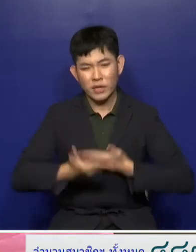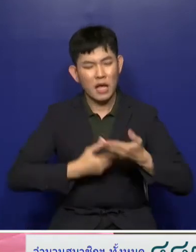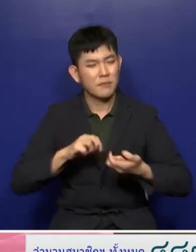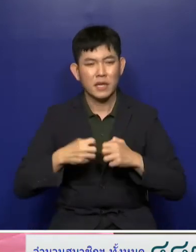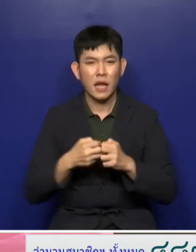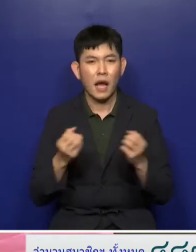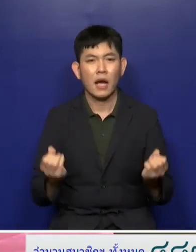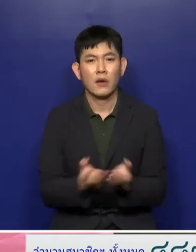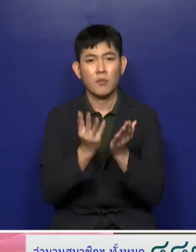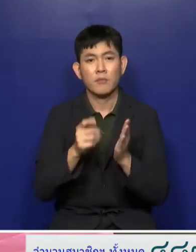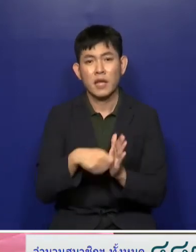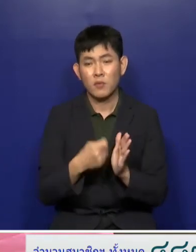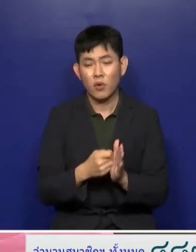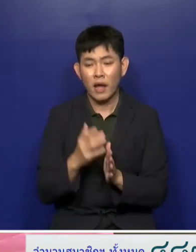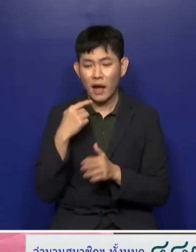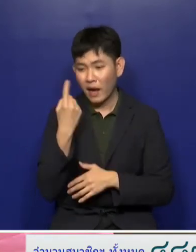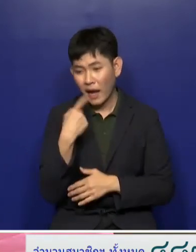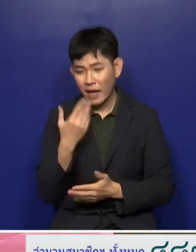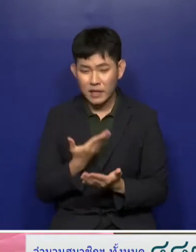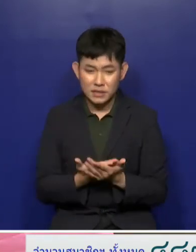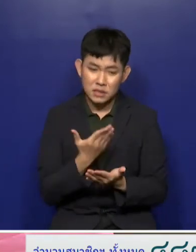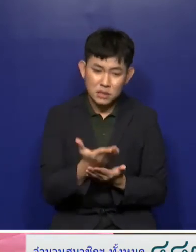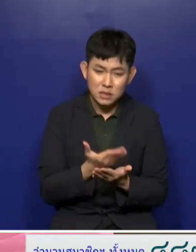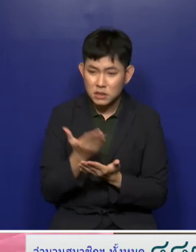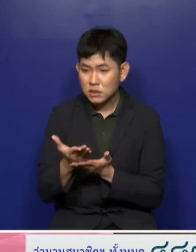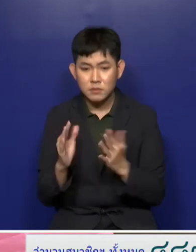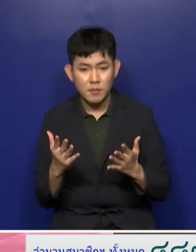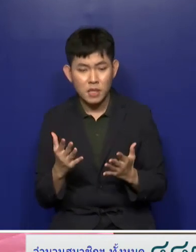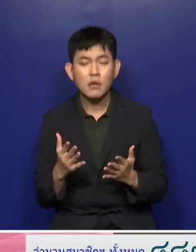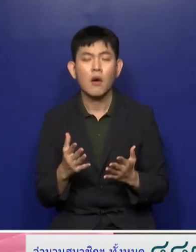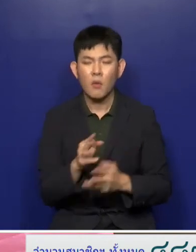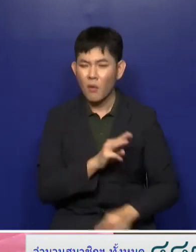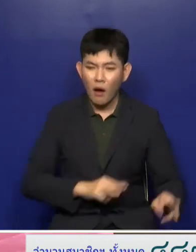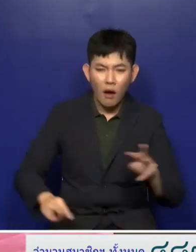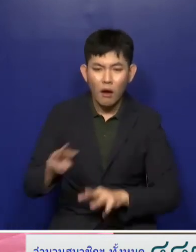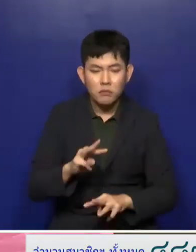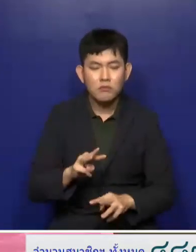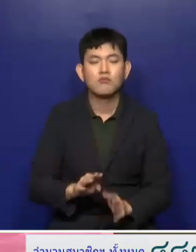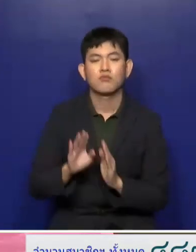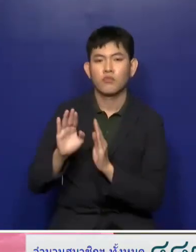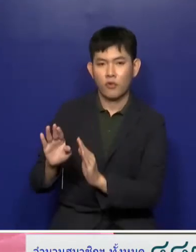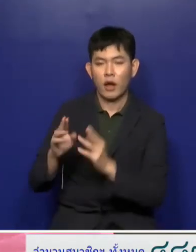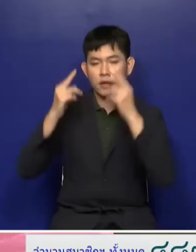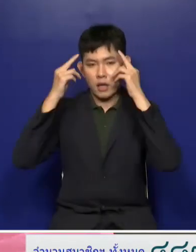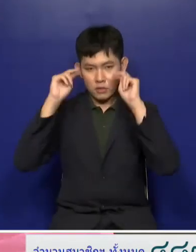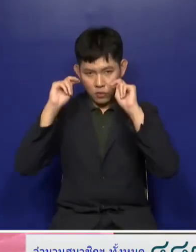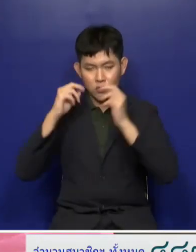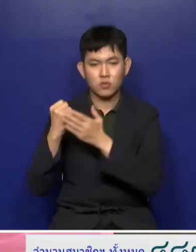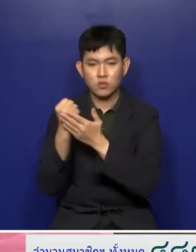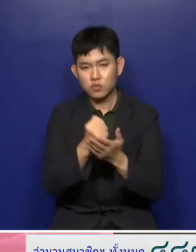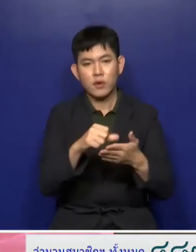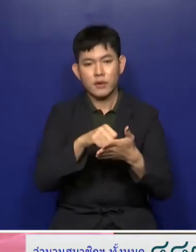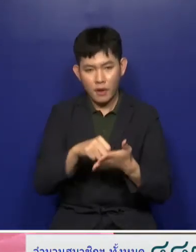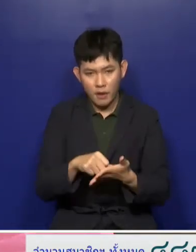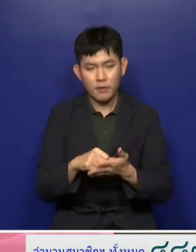มากเพราะว่าไม่มีผู้ซื้อเข้าไปเดินซื้อของในตลาดนัดจตุจักรฉันก็อยากจะให้นายกรีนะครับได้ลงไปแก้ไขปัญหา